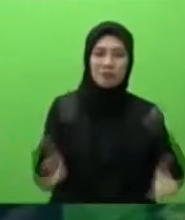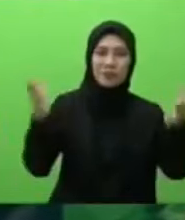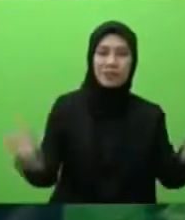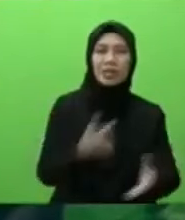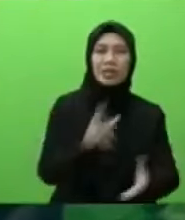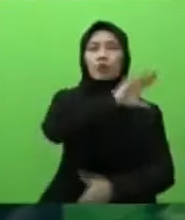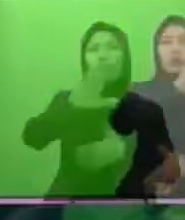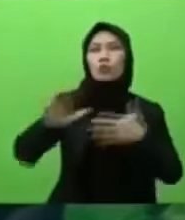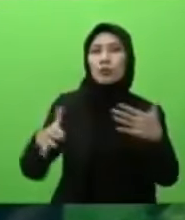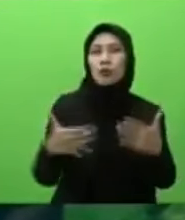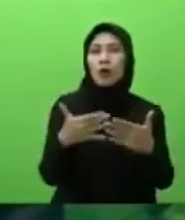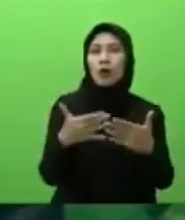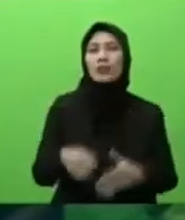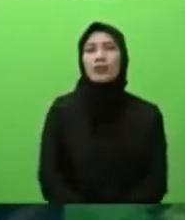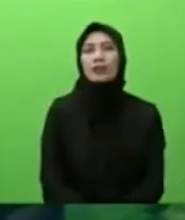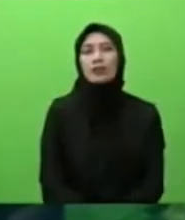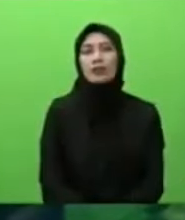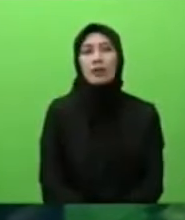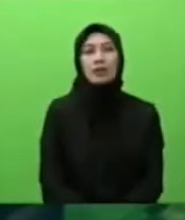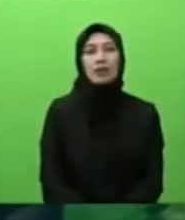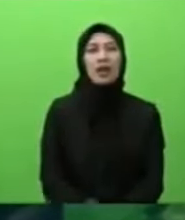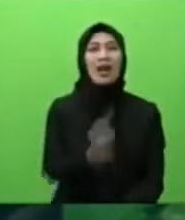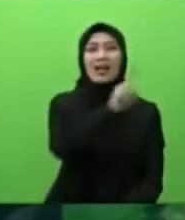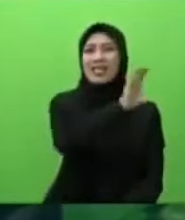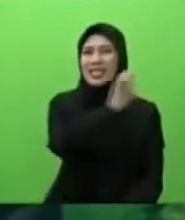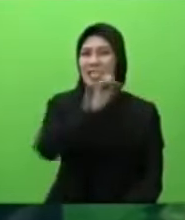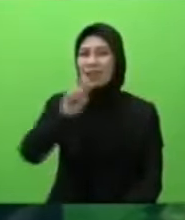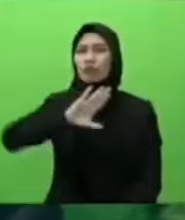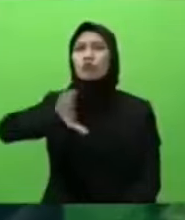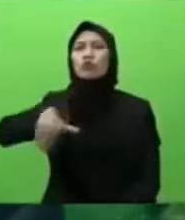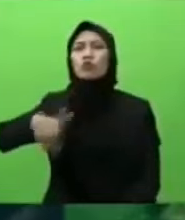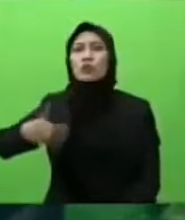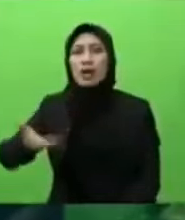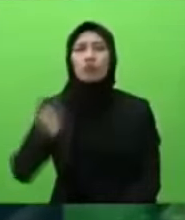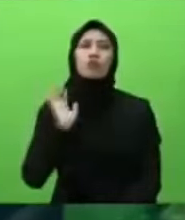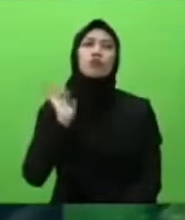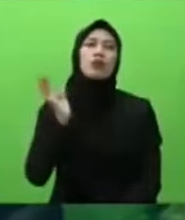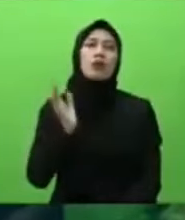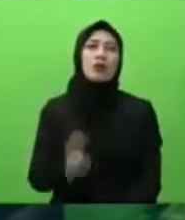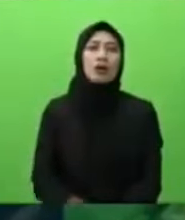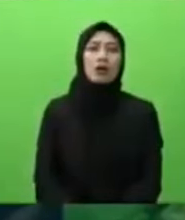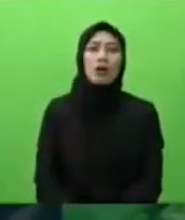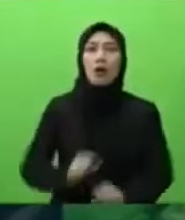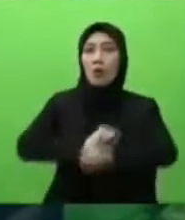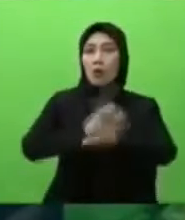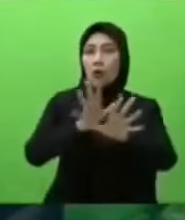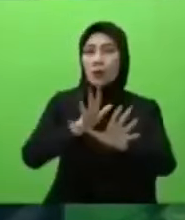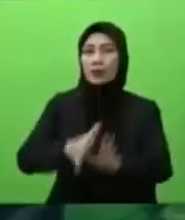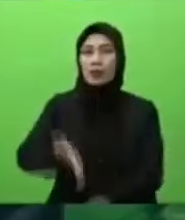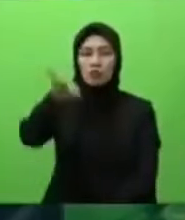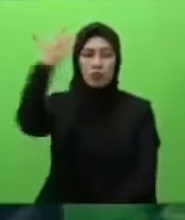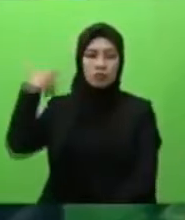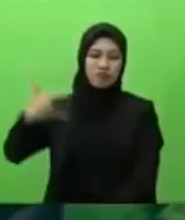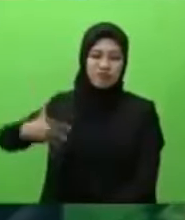kehidupan dan dalam perjalanan satu abad lebih inilah Muhammadiyah terus berkibrah